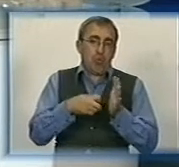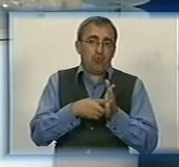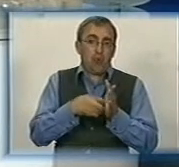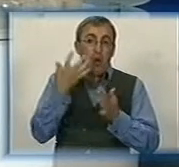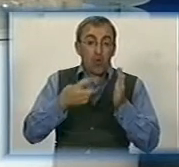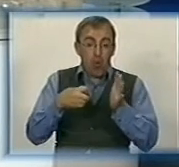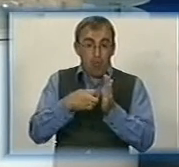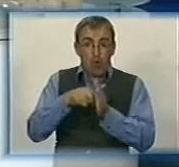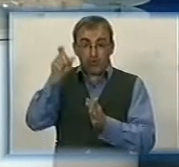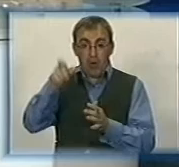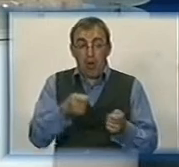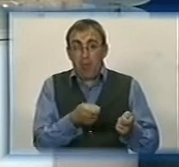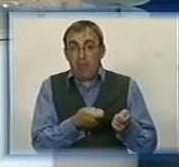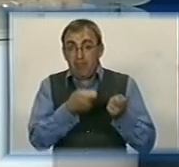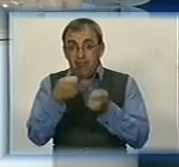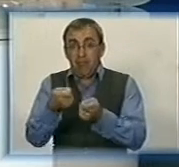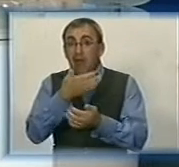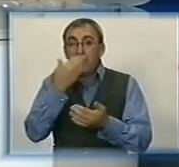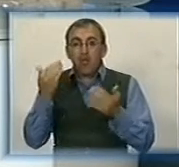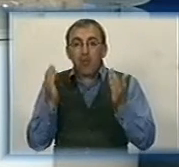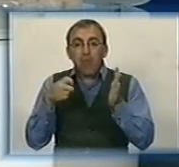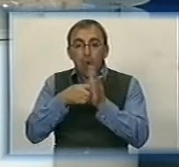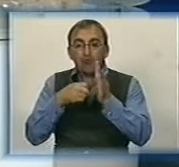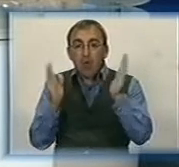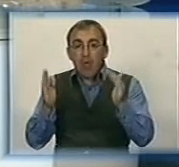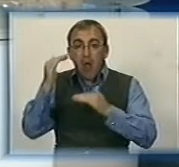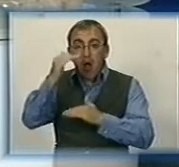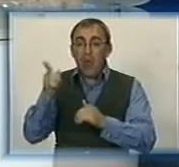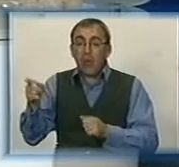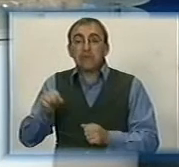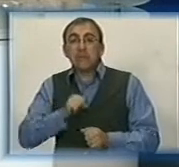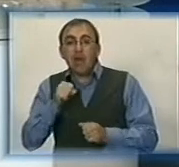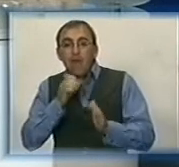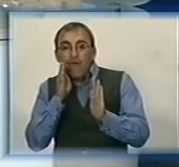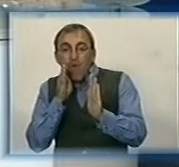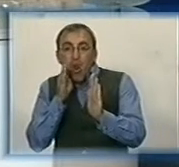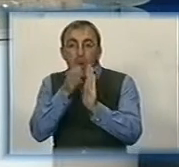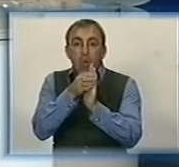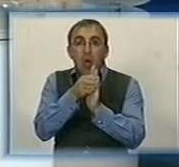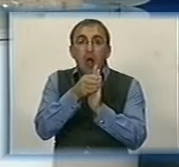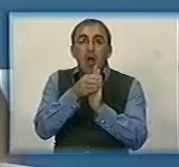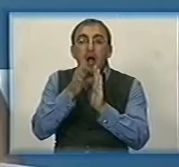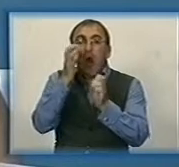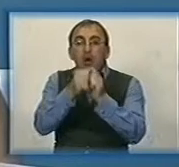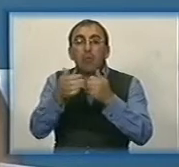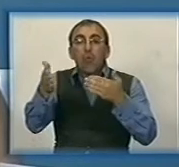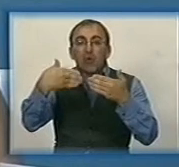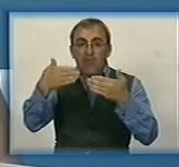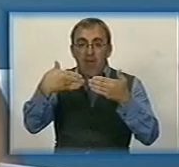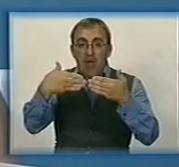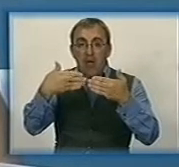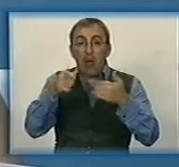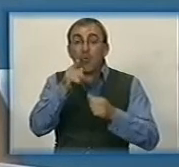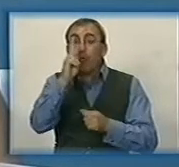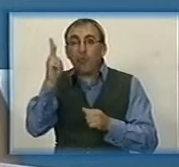почтальон приходит, да, и нету почтовых ящиков, она старается вложить эту квитанцию каждому в двери. Но от того, что